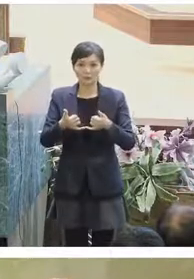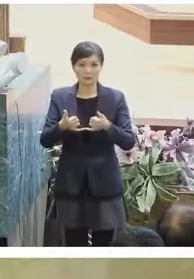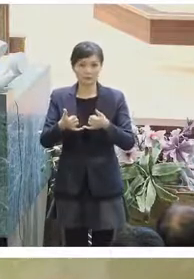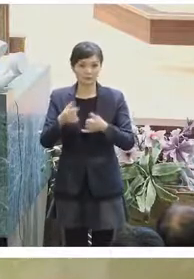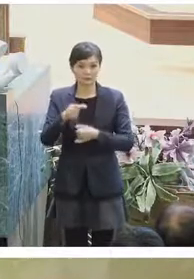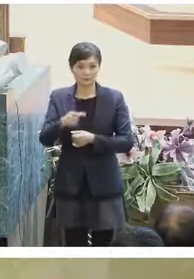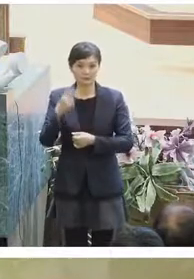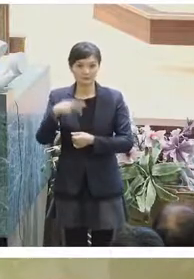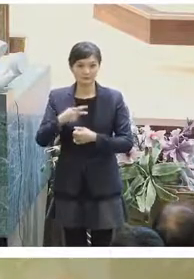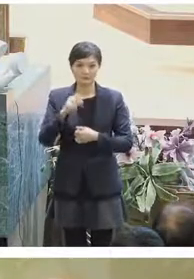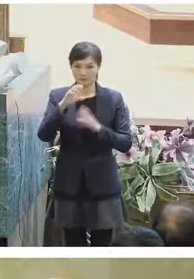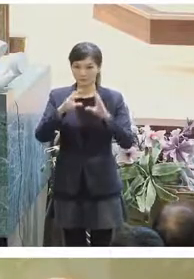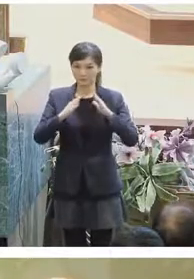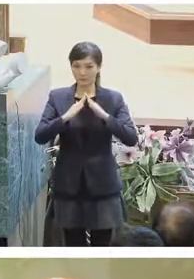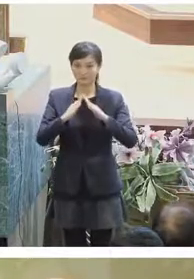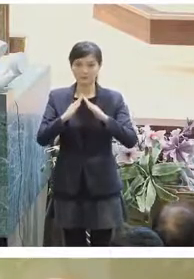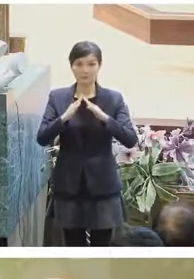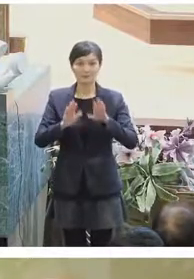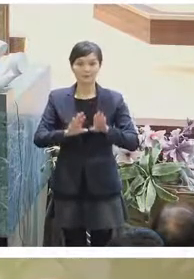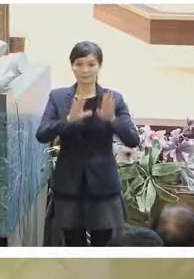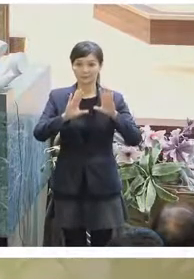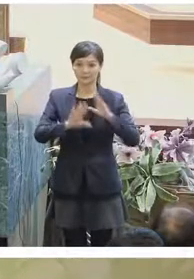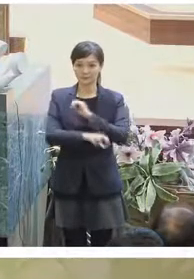会、成大、